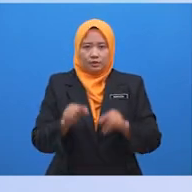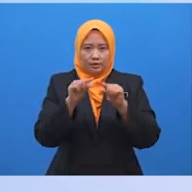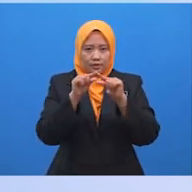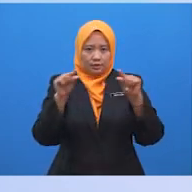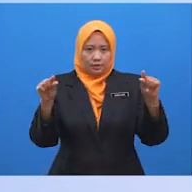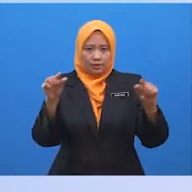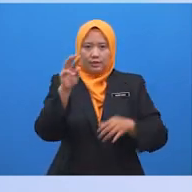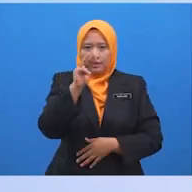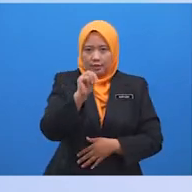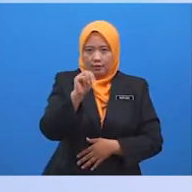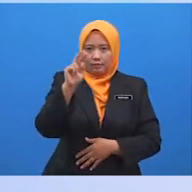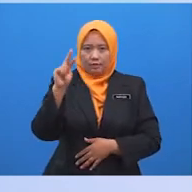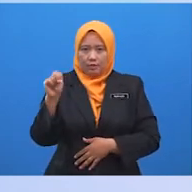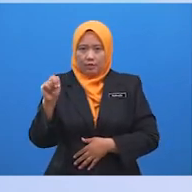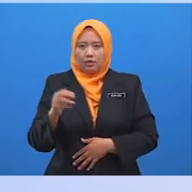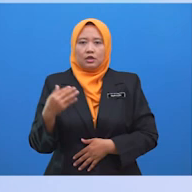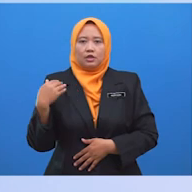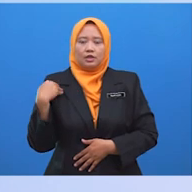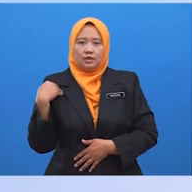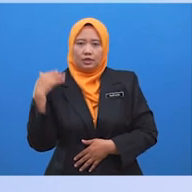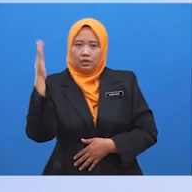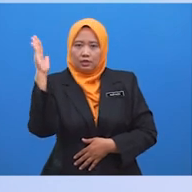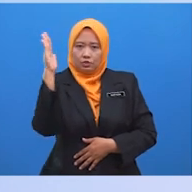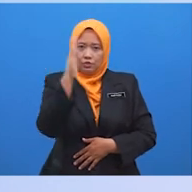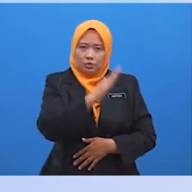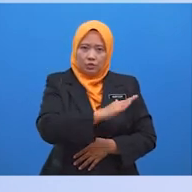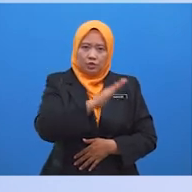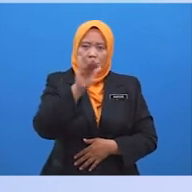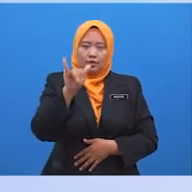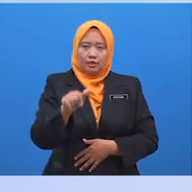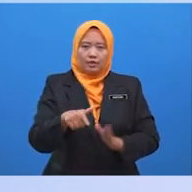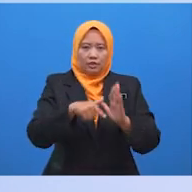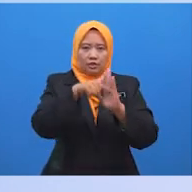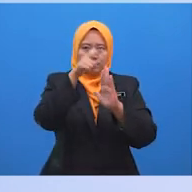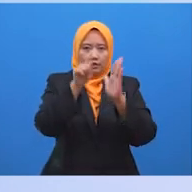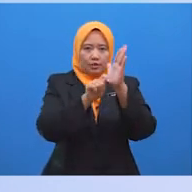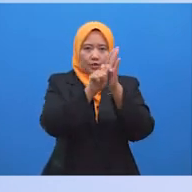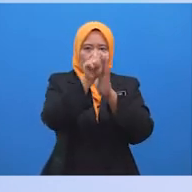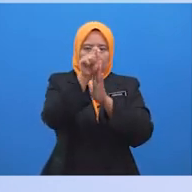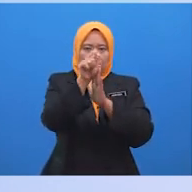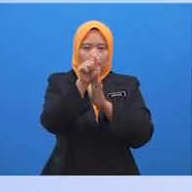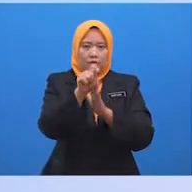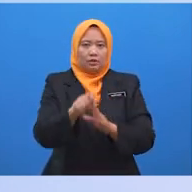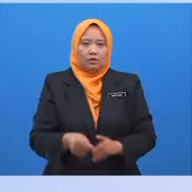Garisan MN mempunyai kecondongan yang lebih tinggi berbanding dengan garisan AB.